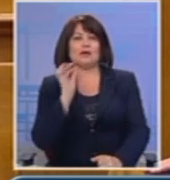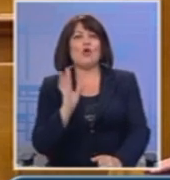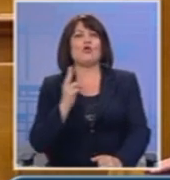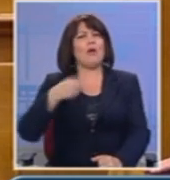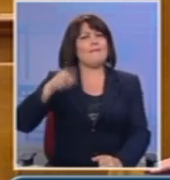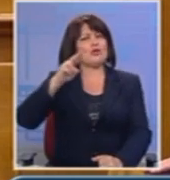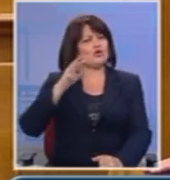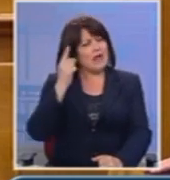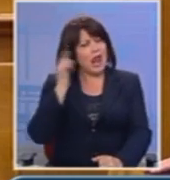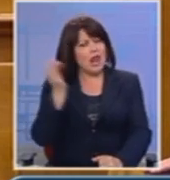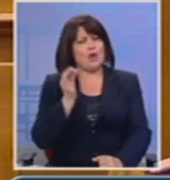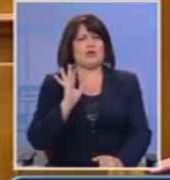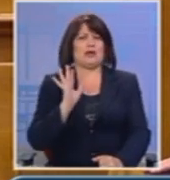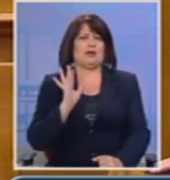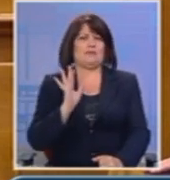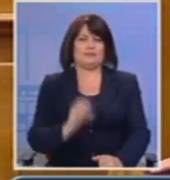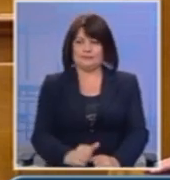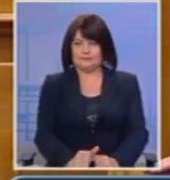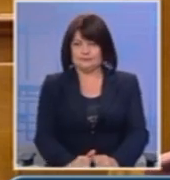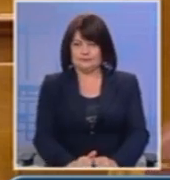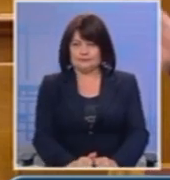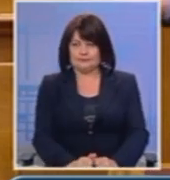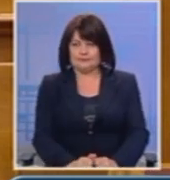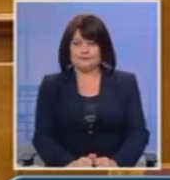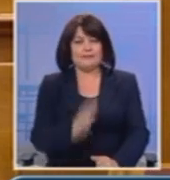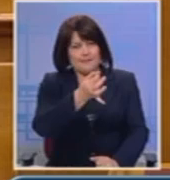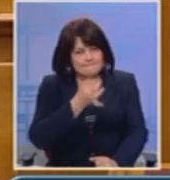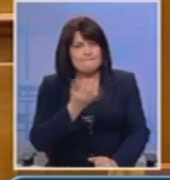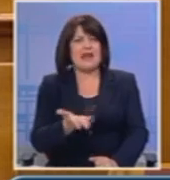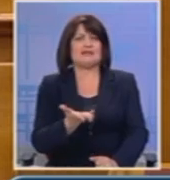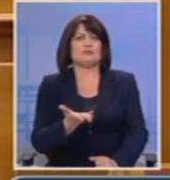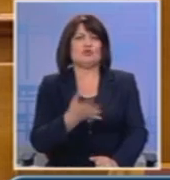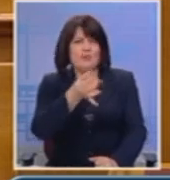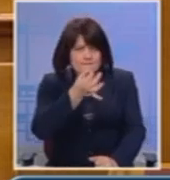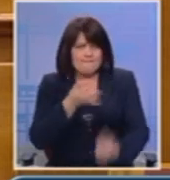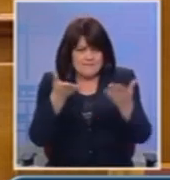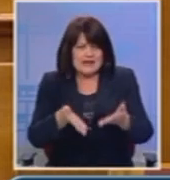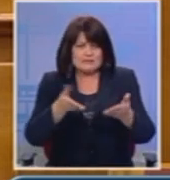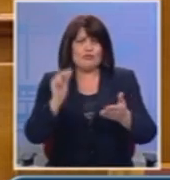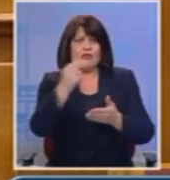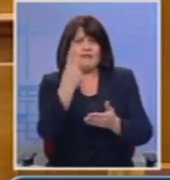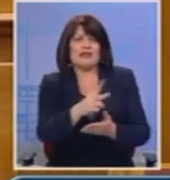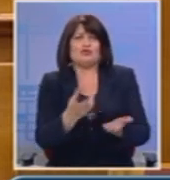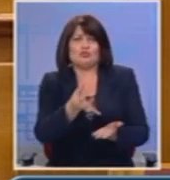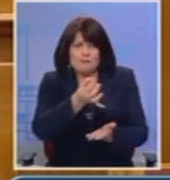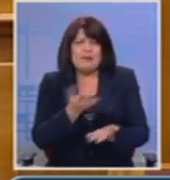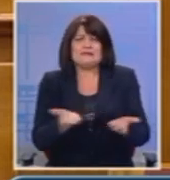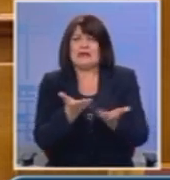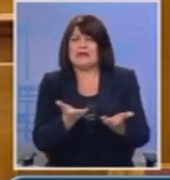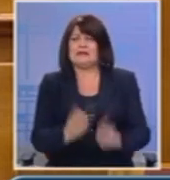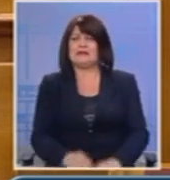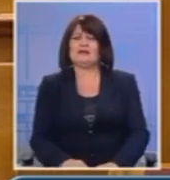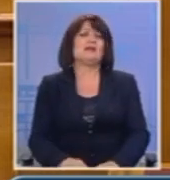του κόσμου πείτε πείτε κάτι στη βουλή στους βουλευτές σας γιατί